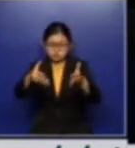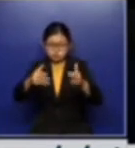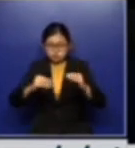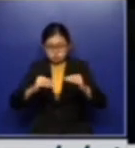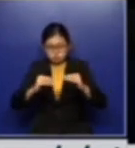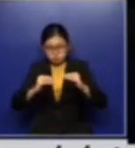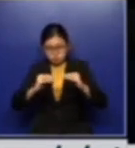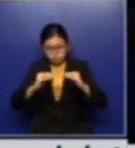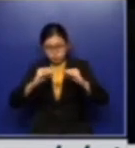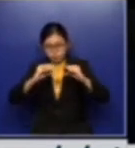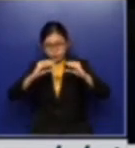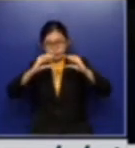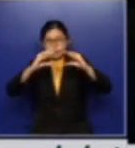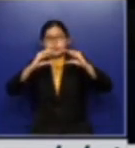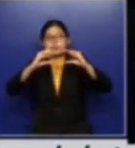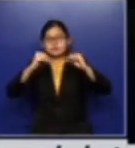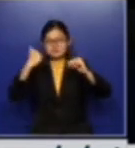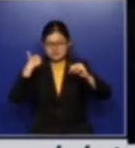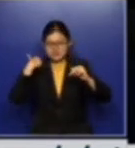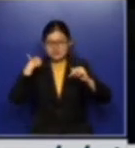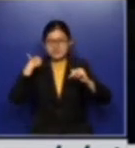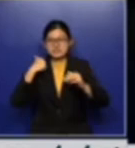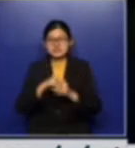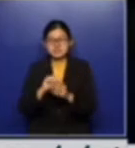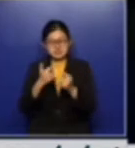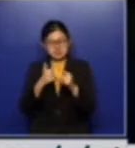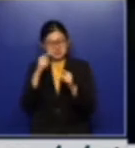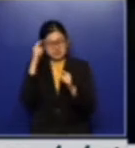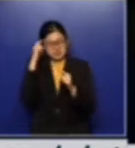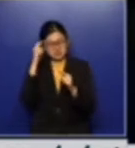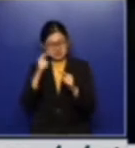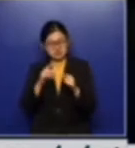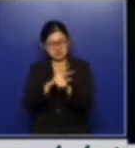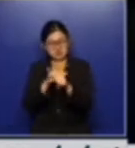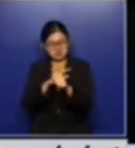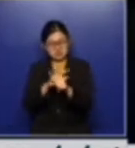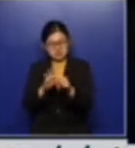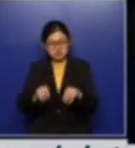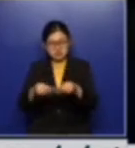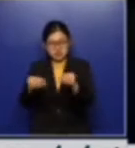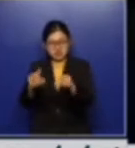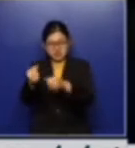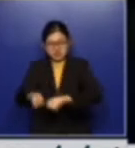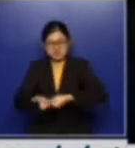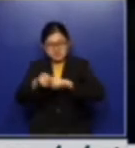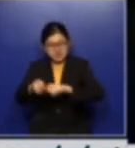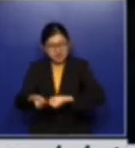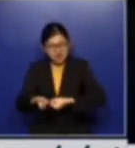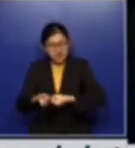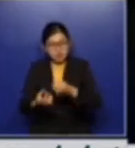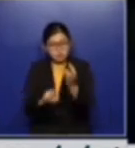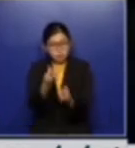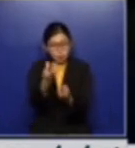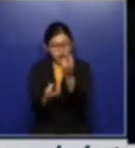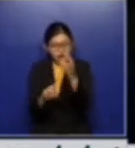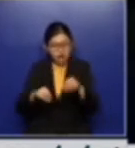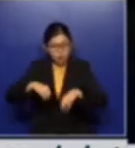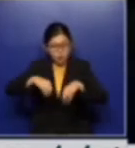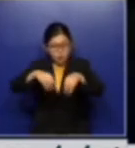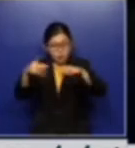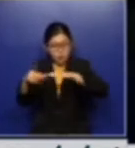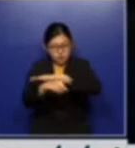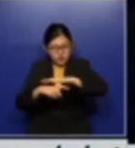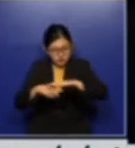ครับแต่ก็คิดว่าน่าจะเพียงพอให้กับเกษตรกรในภาคกลางได้ปลูกข้าวทำนาได้บ้